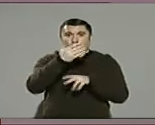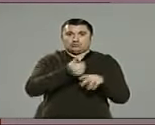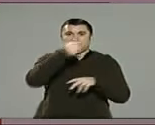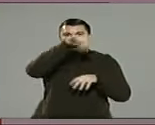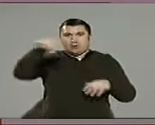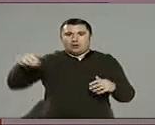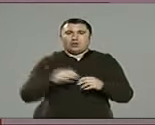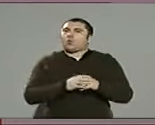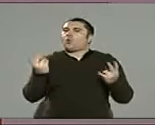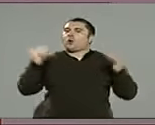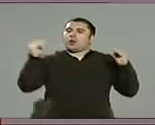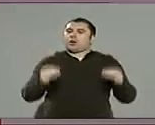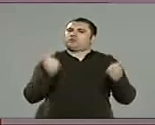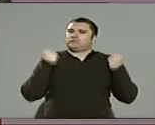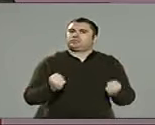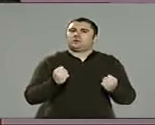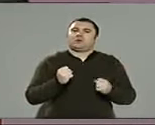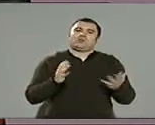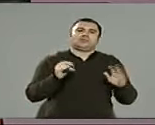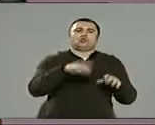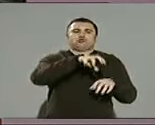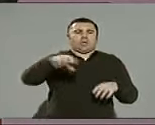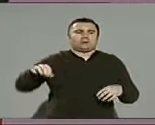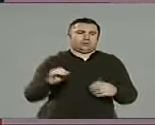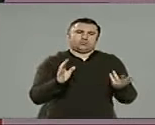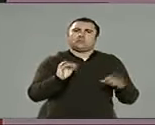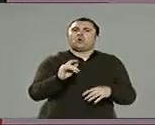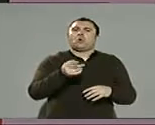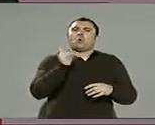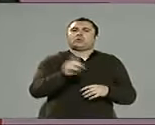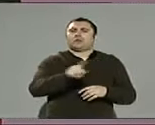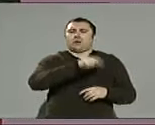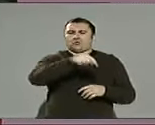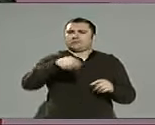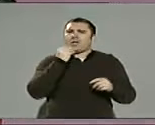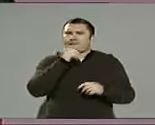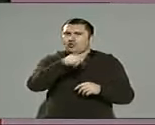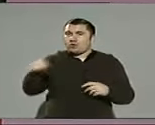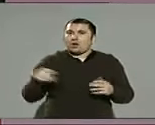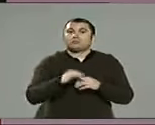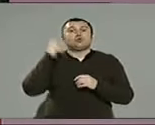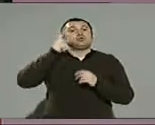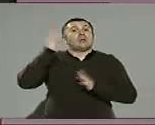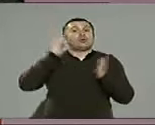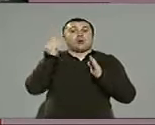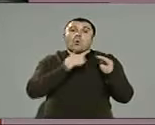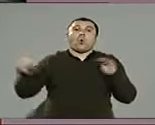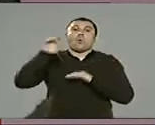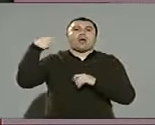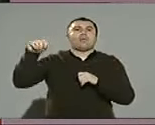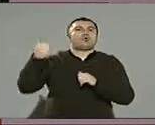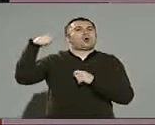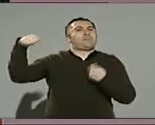Städte. Und es ist übrigens auch kein Zufall, dass aus drei erfolgreichen sozialdemokratischen Oberbürgermeistern jetzt drei